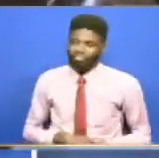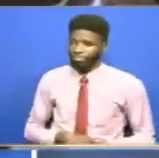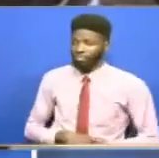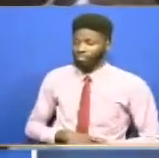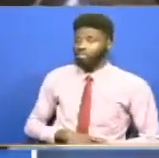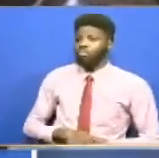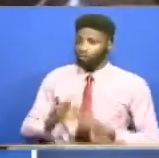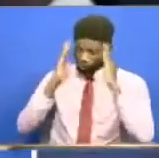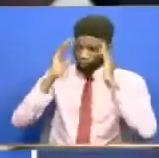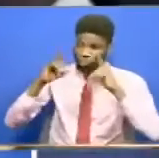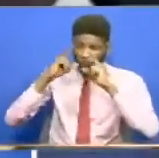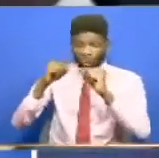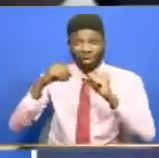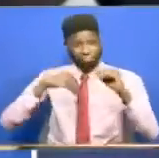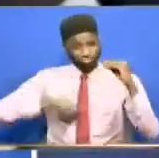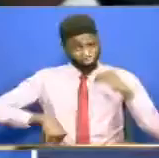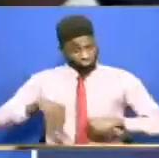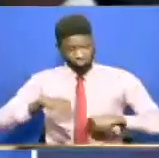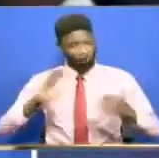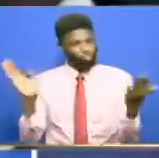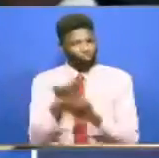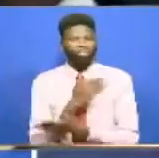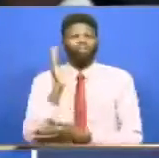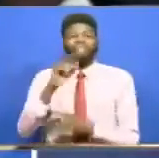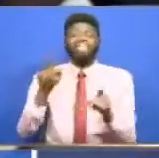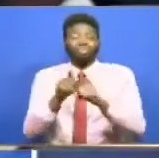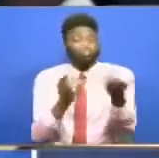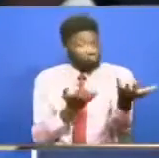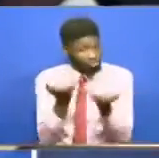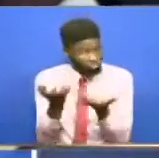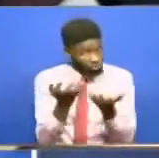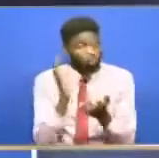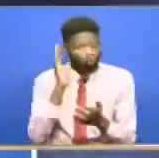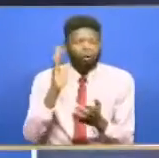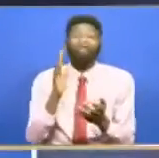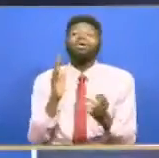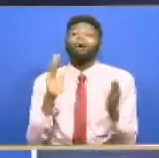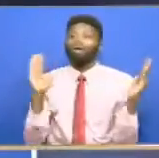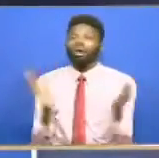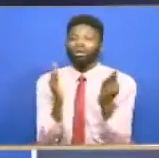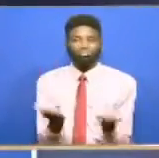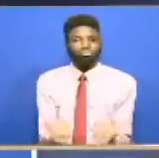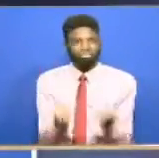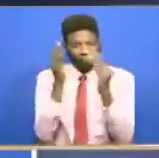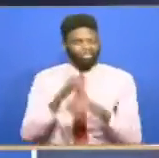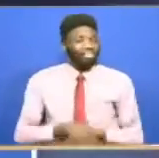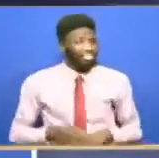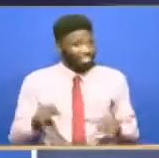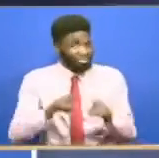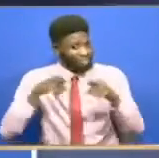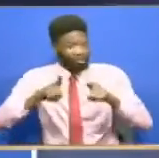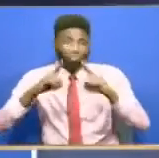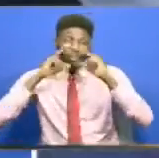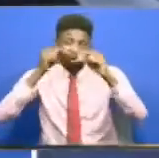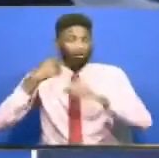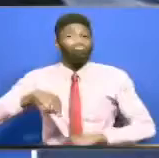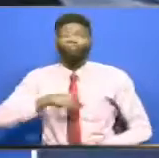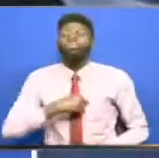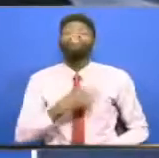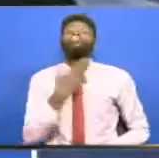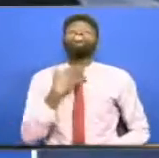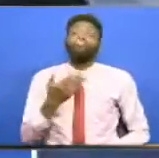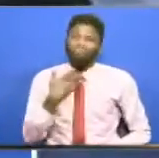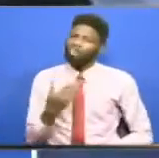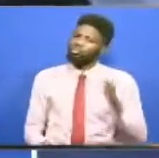ya wafanyabiashara kutia fora katika mazingira safi. Na huku akitumia kibwagizo chake cha kusema tunahitaji kuanza